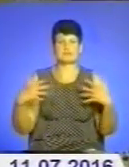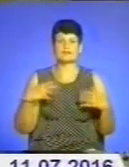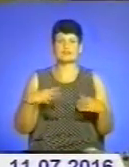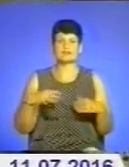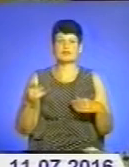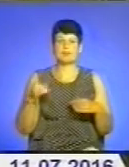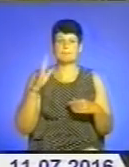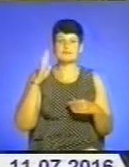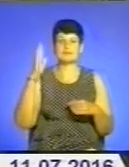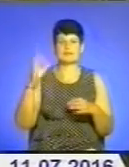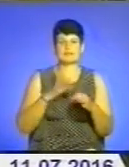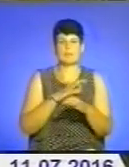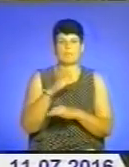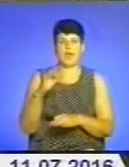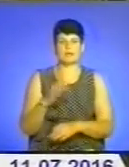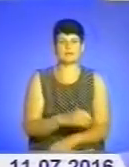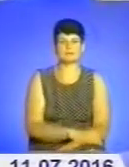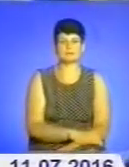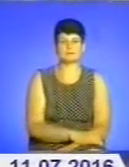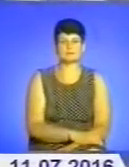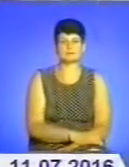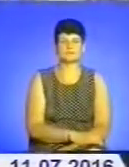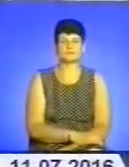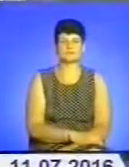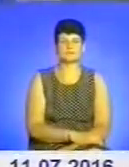тернополян перспективних проєктів.